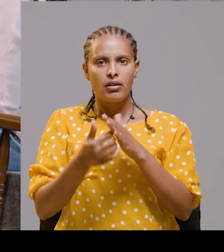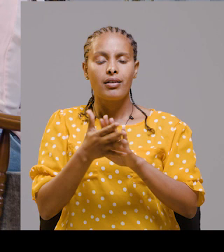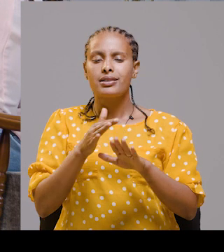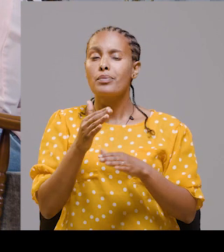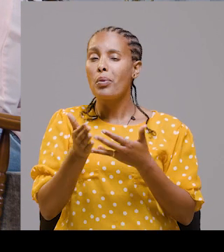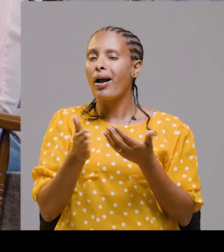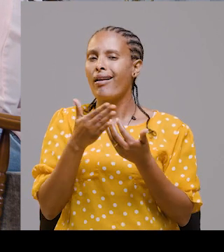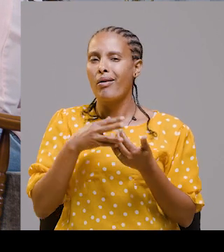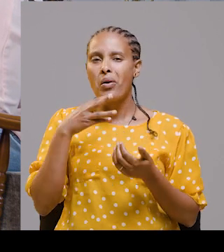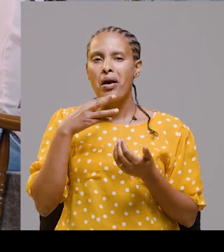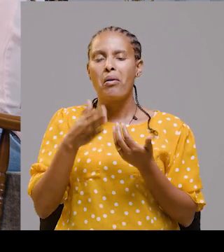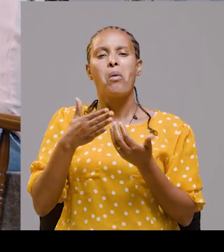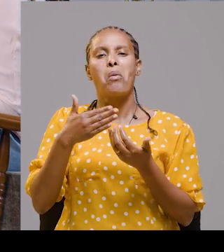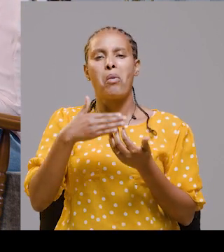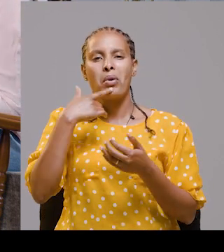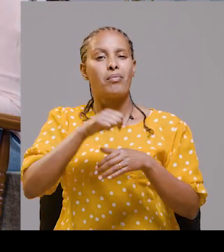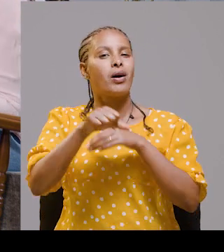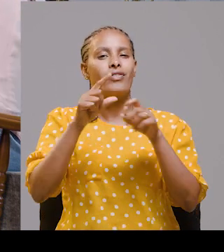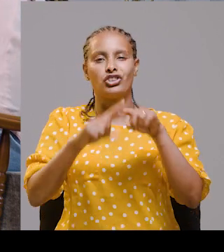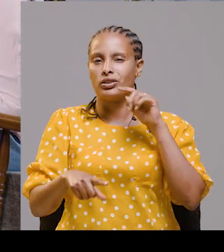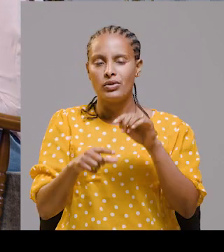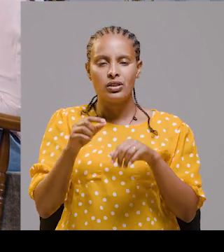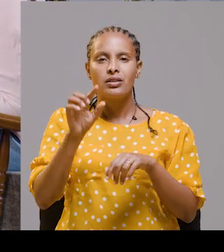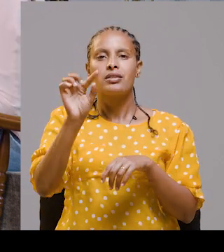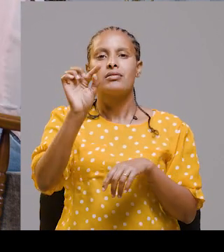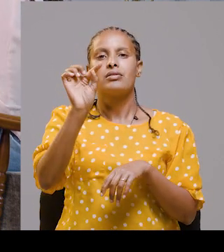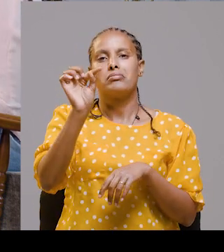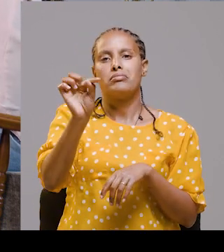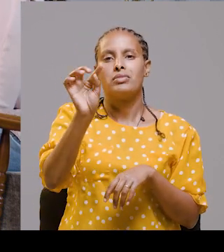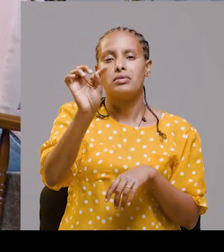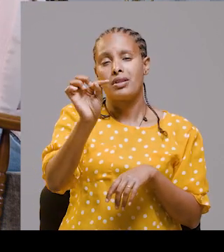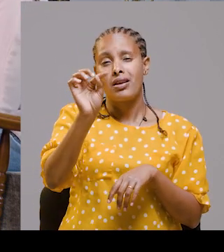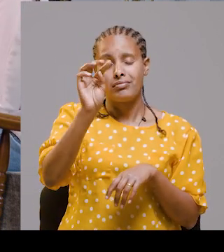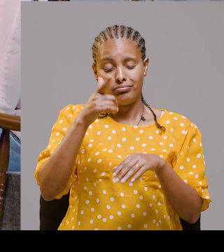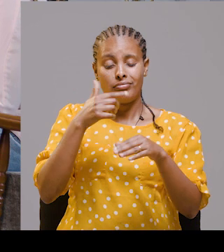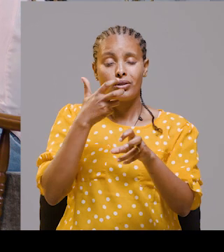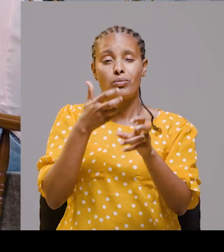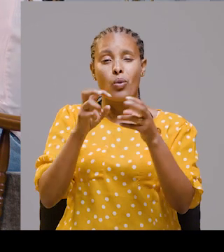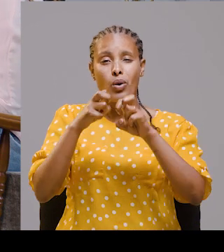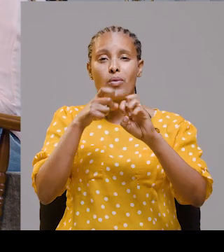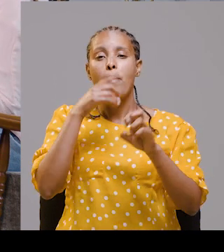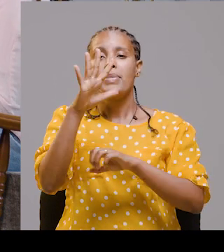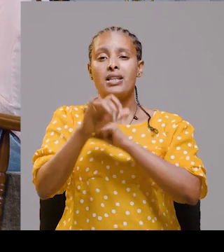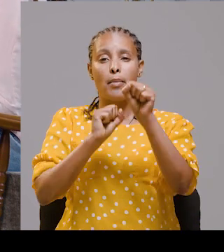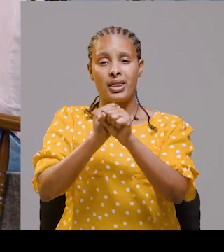ለሳልሰን የምናልፍበት ነገር አይደለም። ትራውማው ሴቶች ላይ ብቻ አይደለም፣ ህጻናት፣ ገና የሚያድጉ ህጻናት